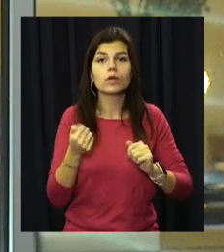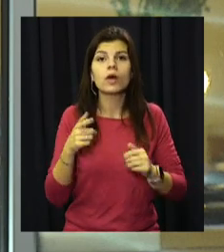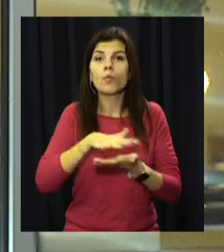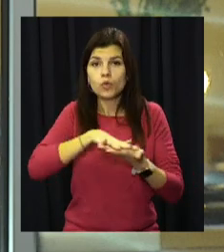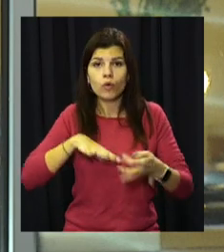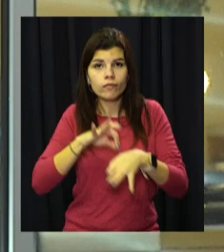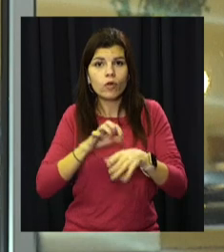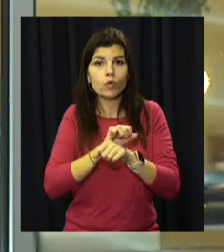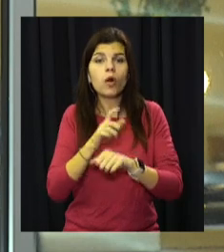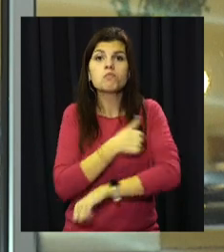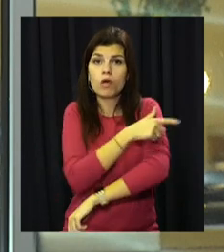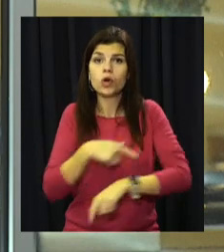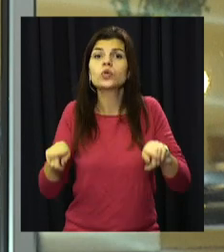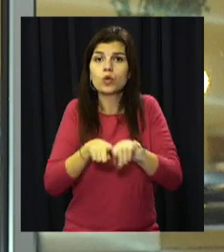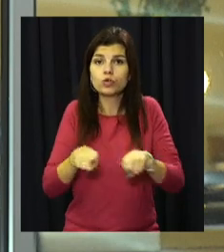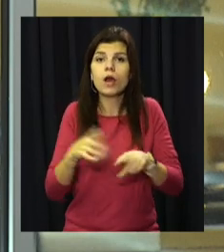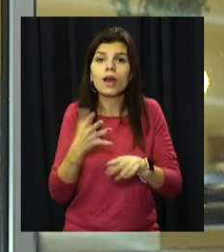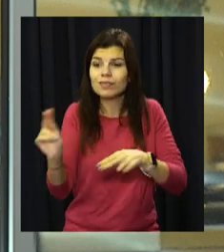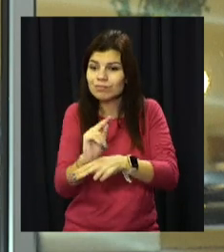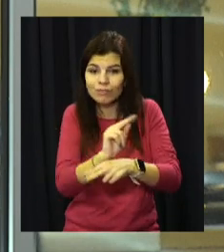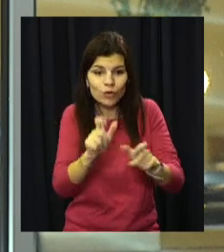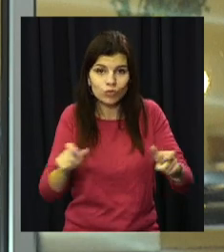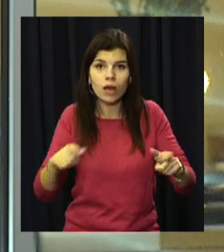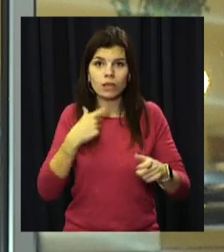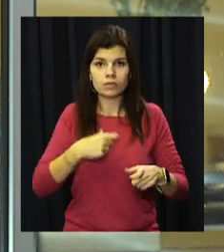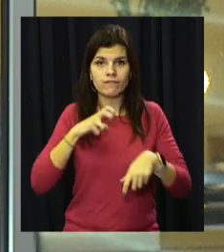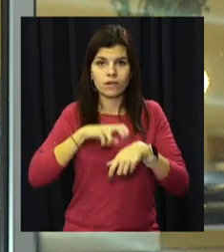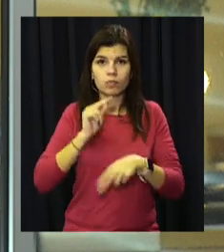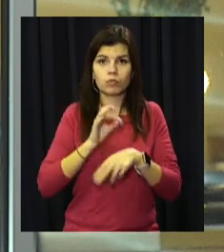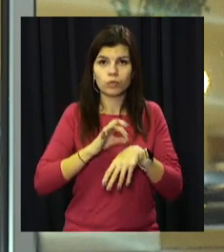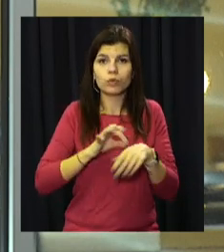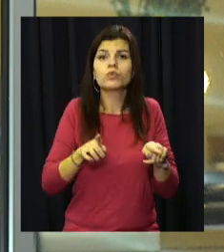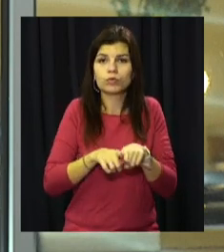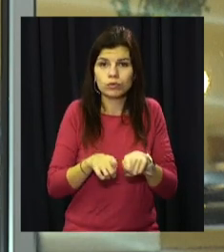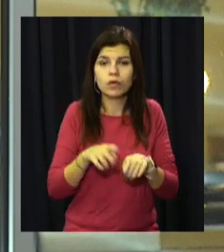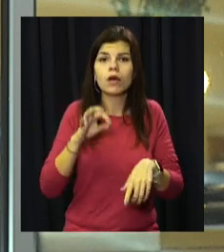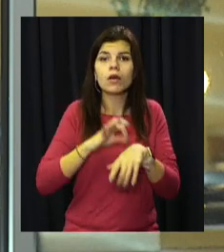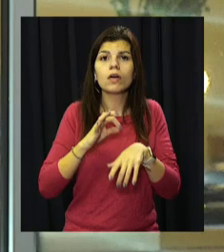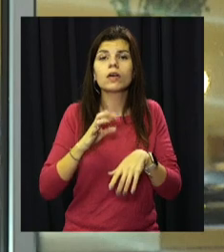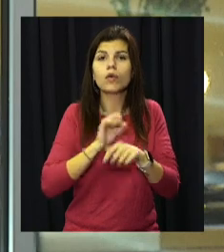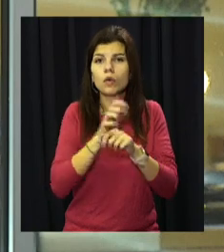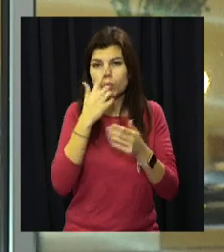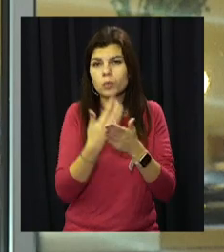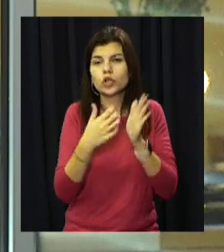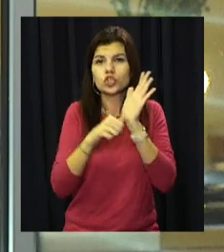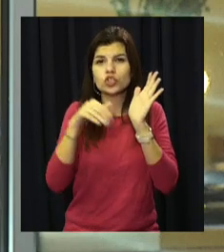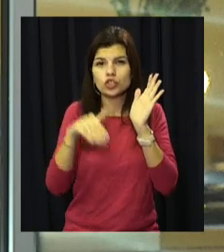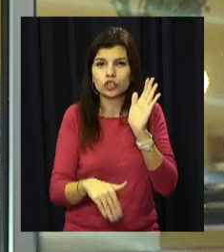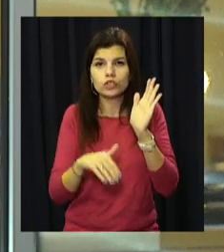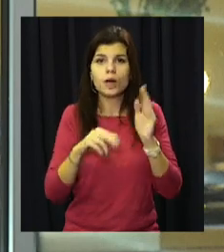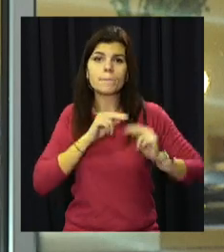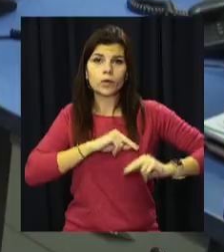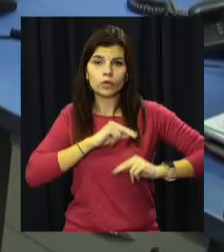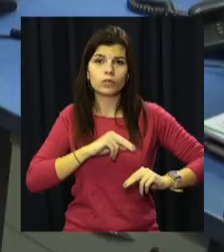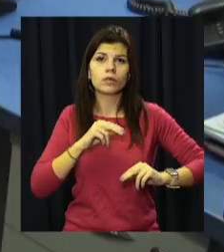Продовжують хворіти на ковід медики, які лікарюють своїх пацієнтів. Від початку пандемії в області захворіли на корону майже 6 тисяч